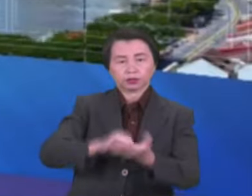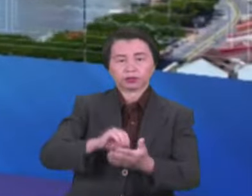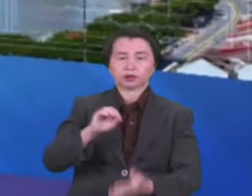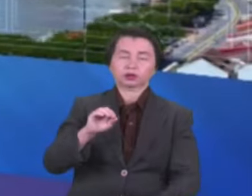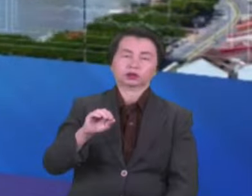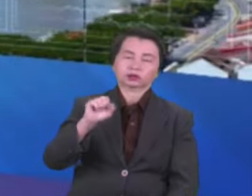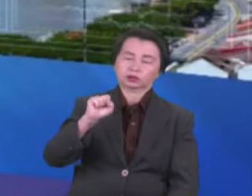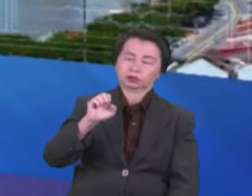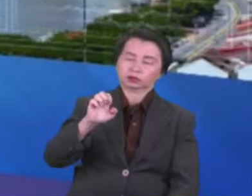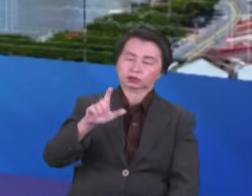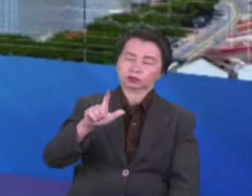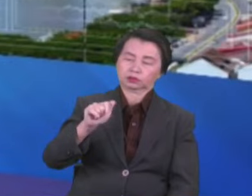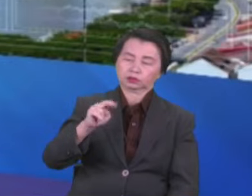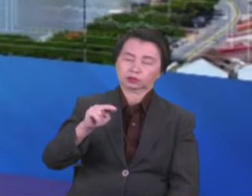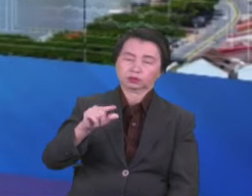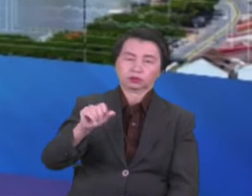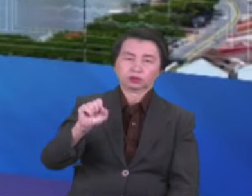Selangau semalam.